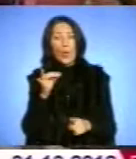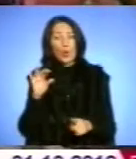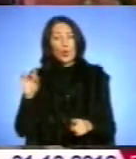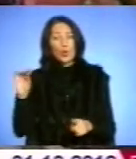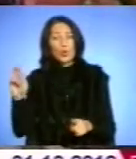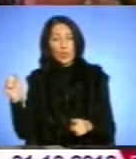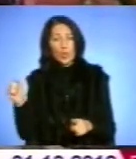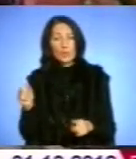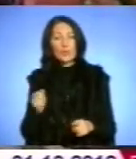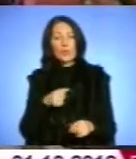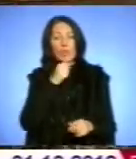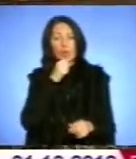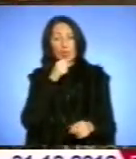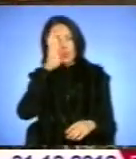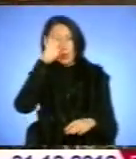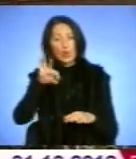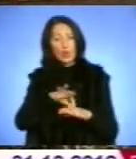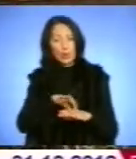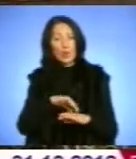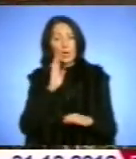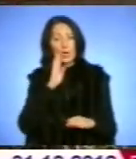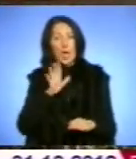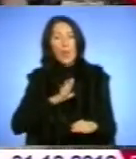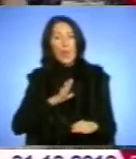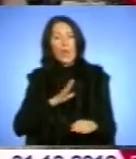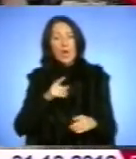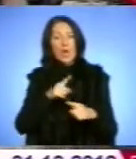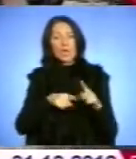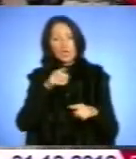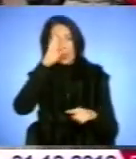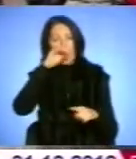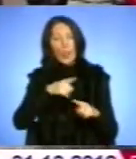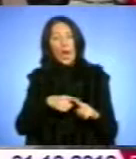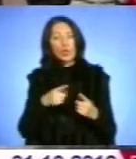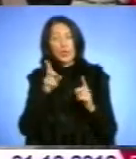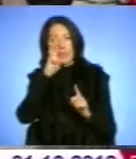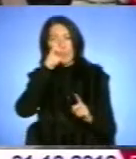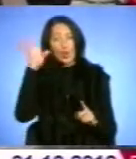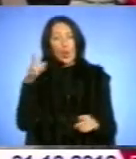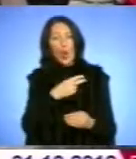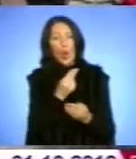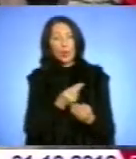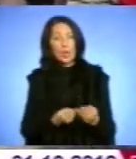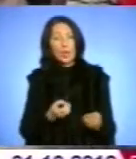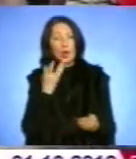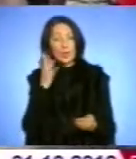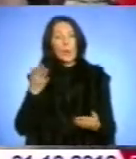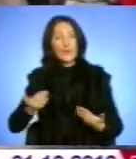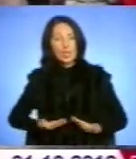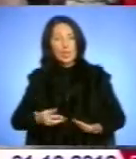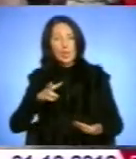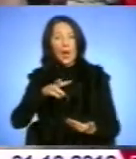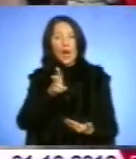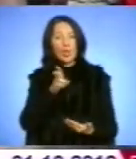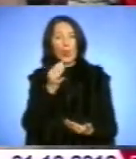Дідусь чоловіка пані Марії був рідним братом видатного художника. Коли при житті Михайло Бойчук приїжджав в село, то